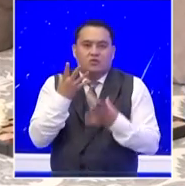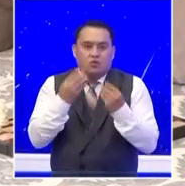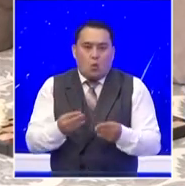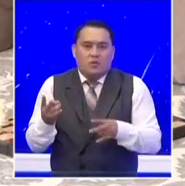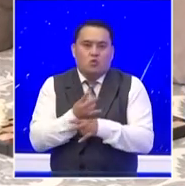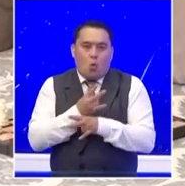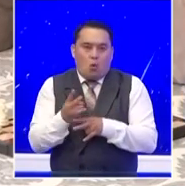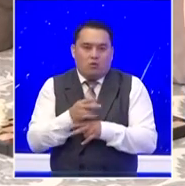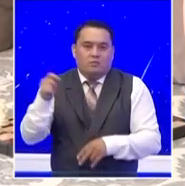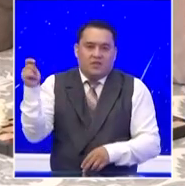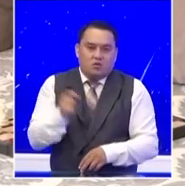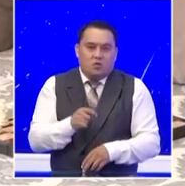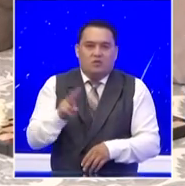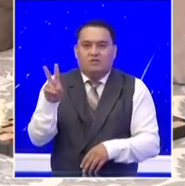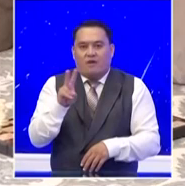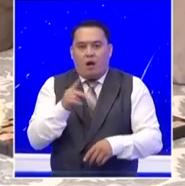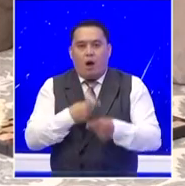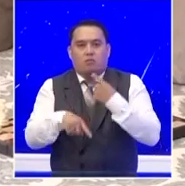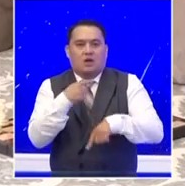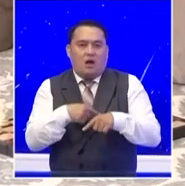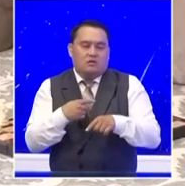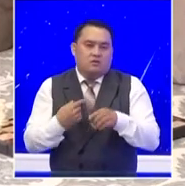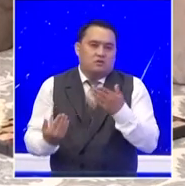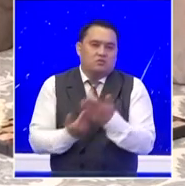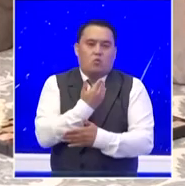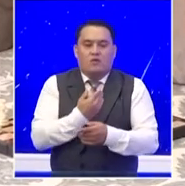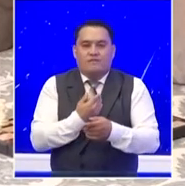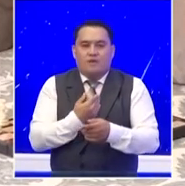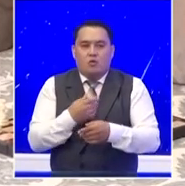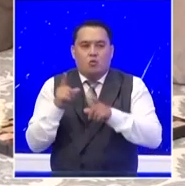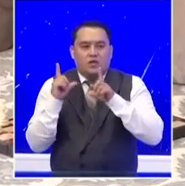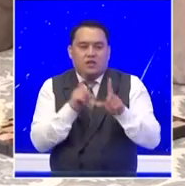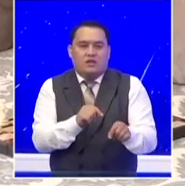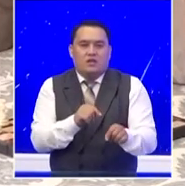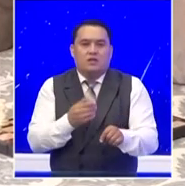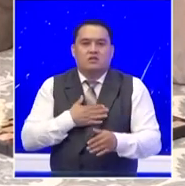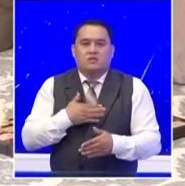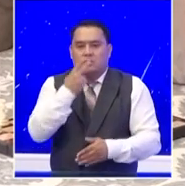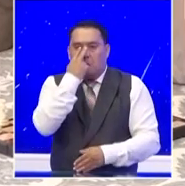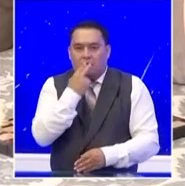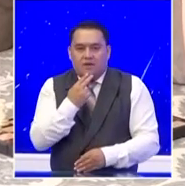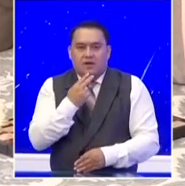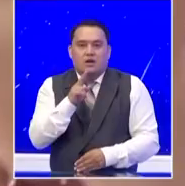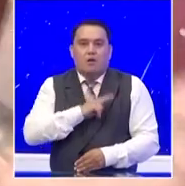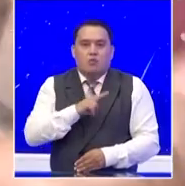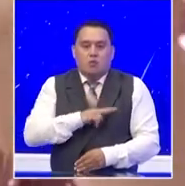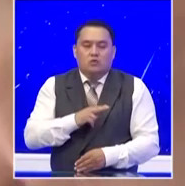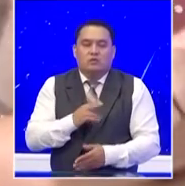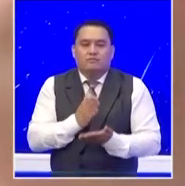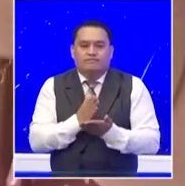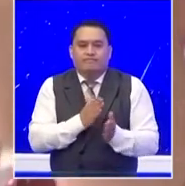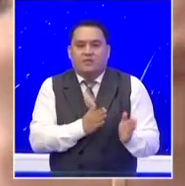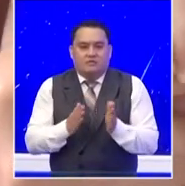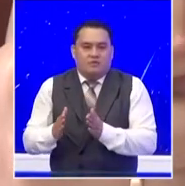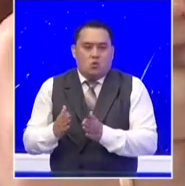ночью. Бывает, придет, бывает, обратно вызовут, обратно уедет. Сейчас уже привыкли, работа есть работа.